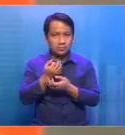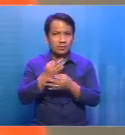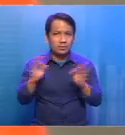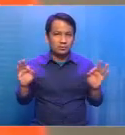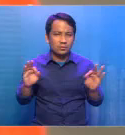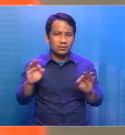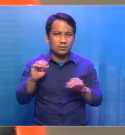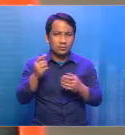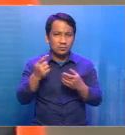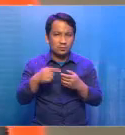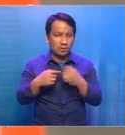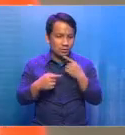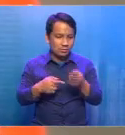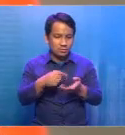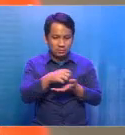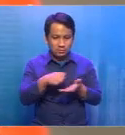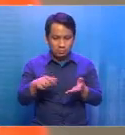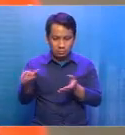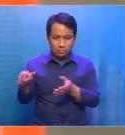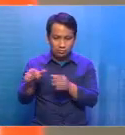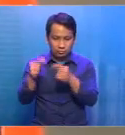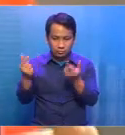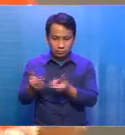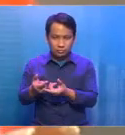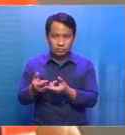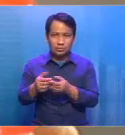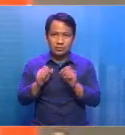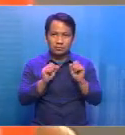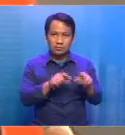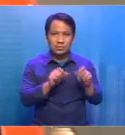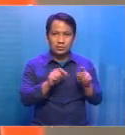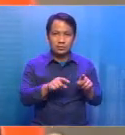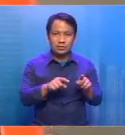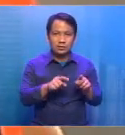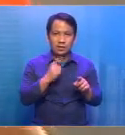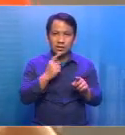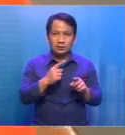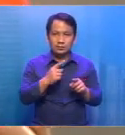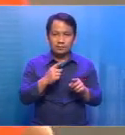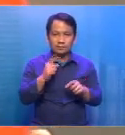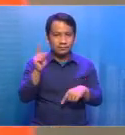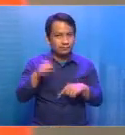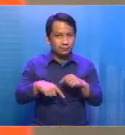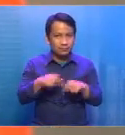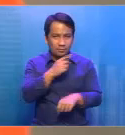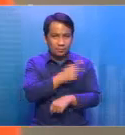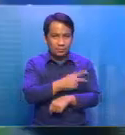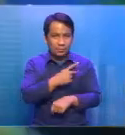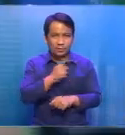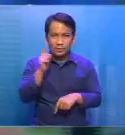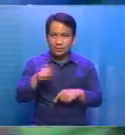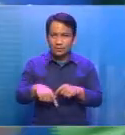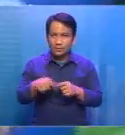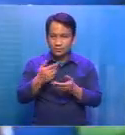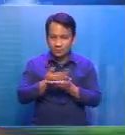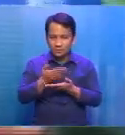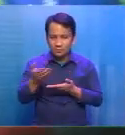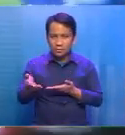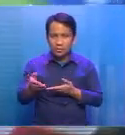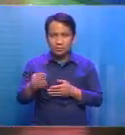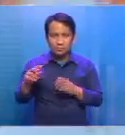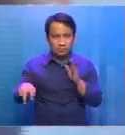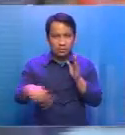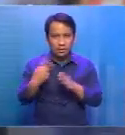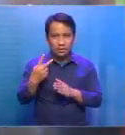So, nangyayari, kinukuha ng grupo na to, ibinebenta ngayon na sana sa mga patient na hindi na dapat magbabayad. Ito na ang